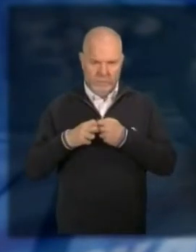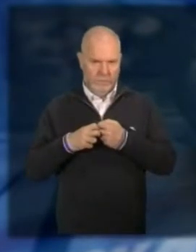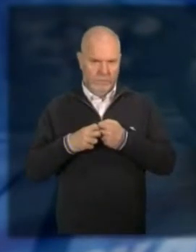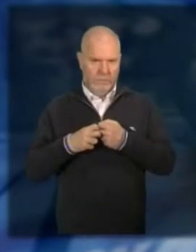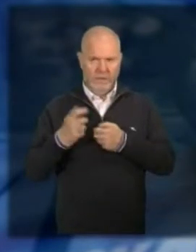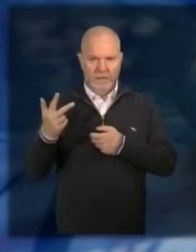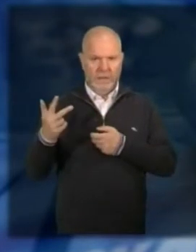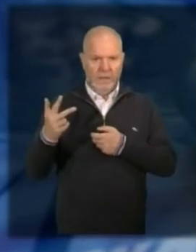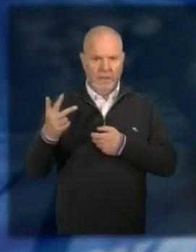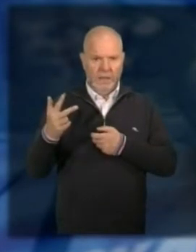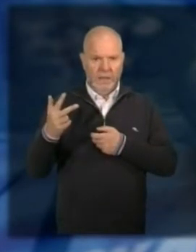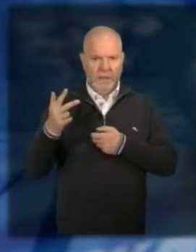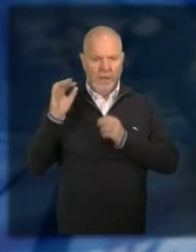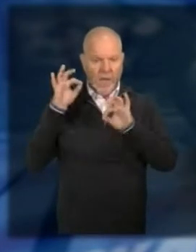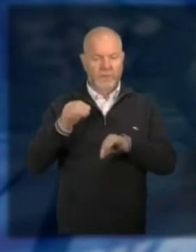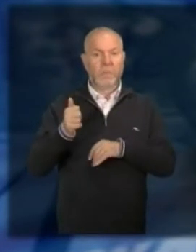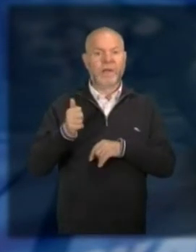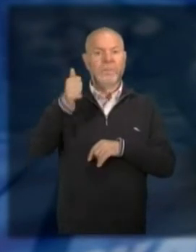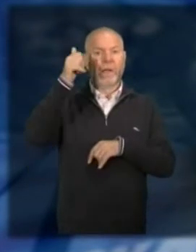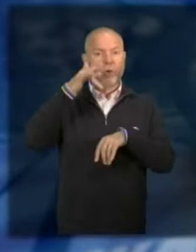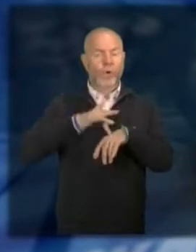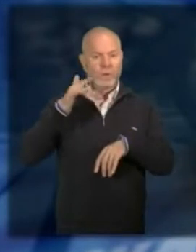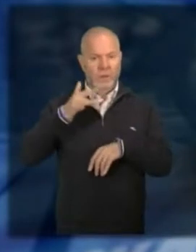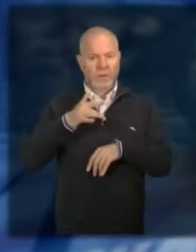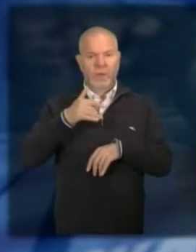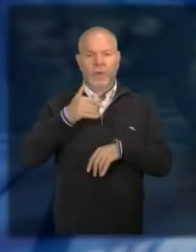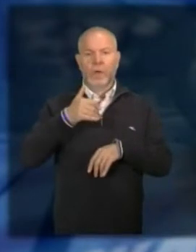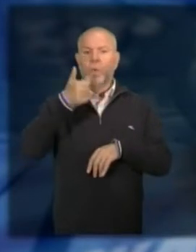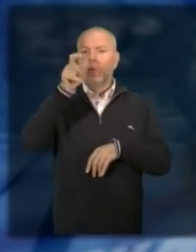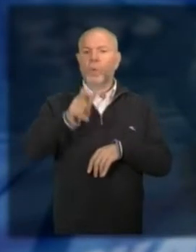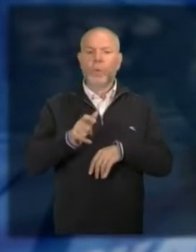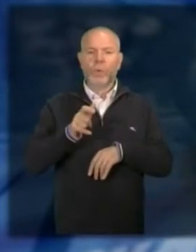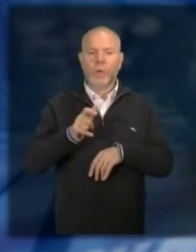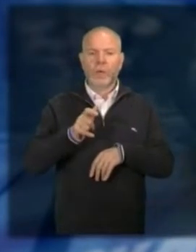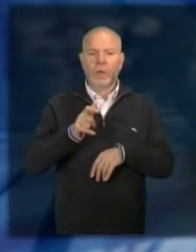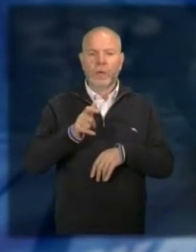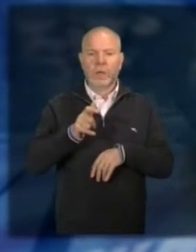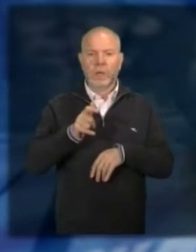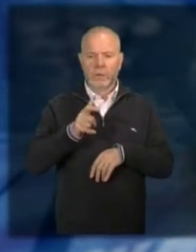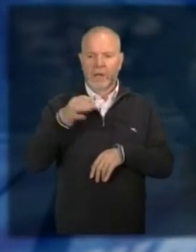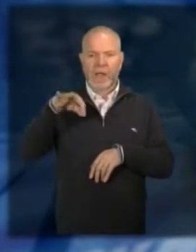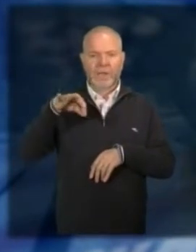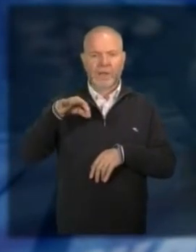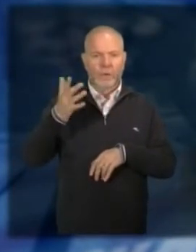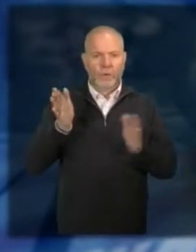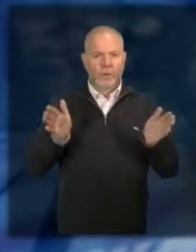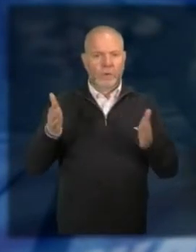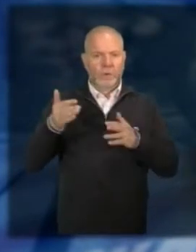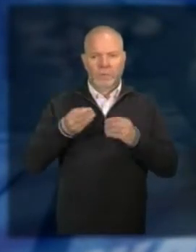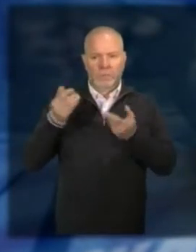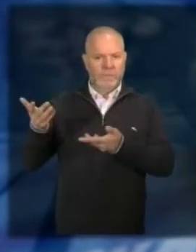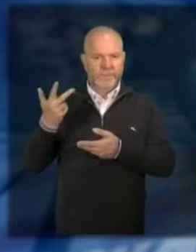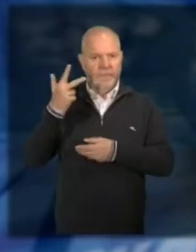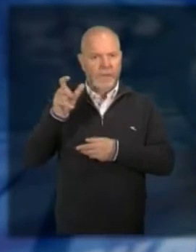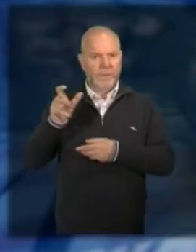tra l'altro i primi che arrivano nel nostro comune. Un privato ha semplicemente affittato un appartamento ad una cooperativa che si occupa dell'accoglienza. Sono